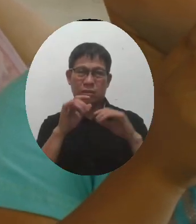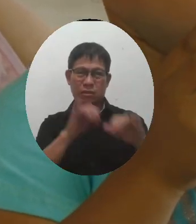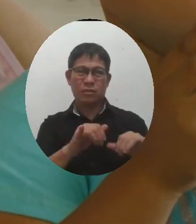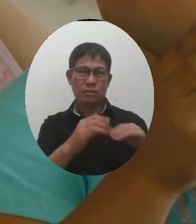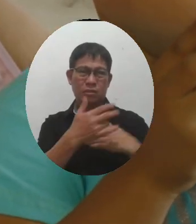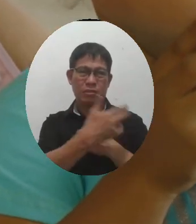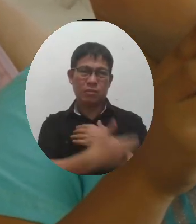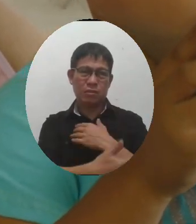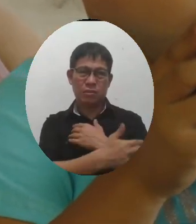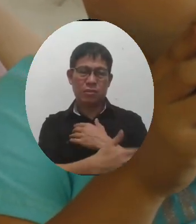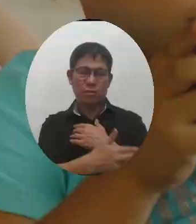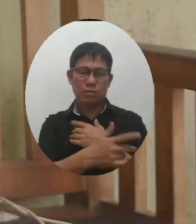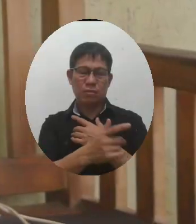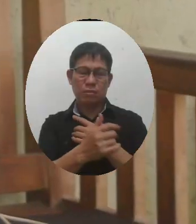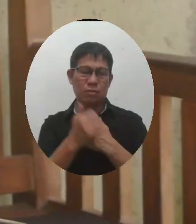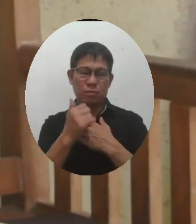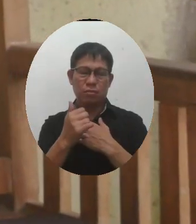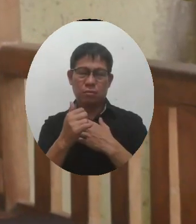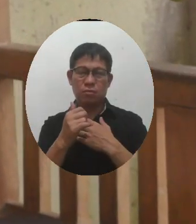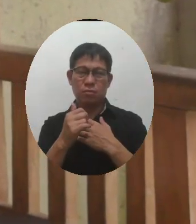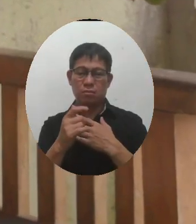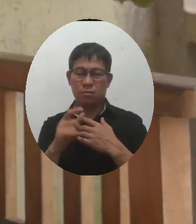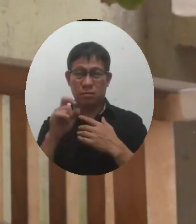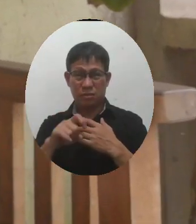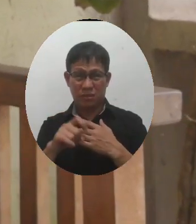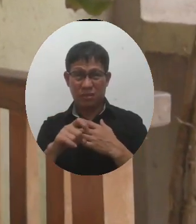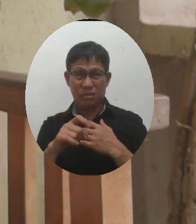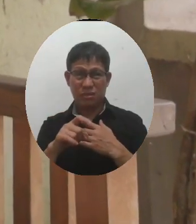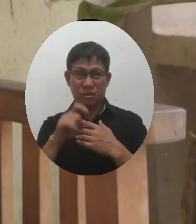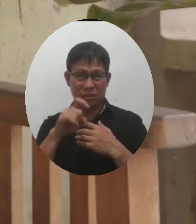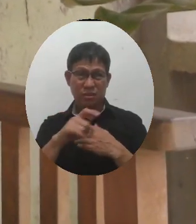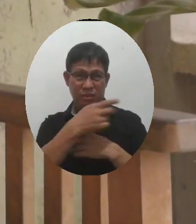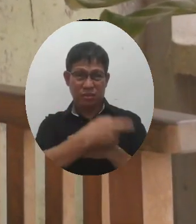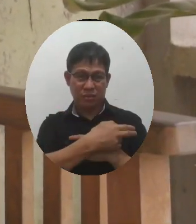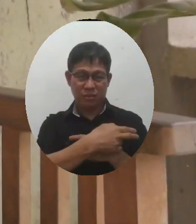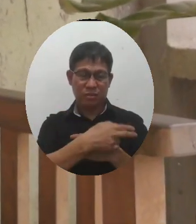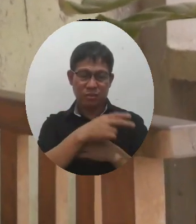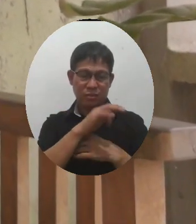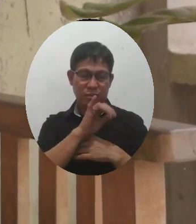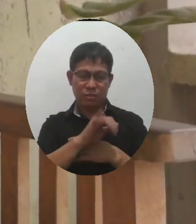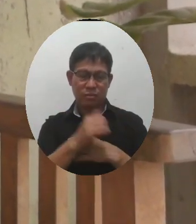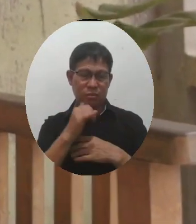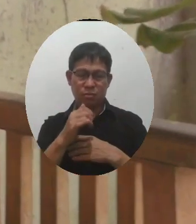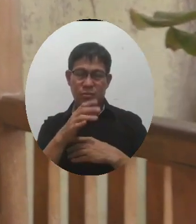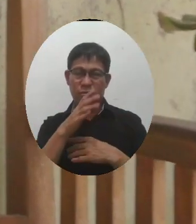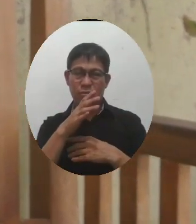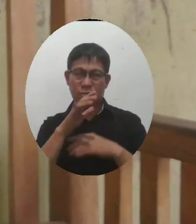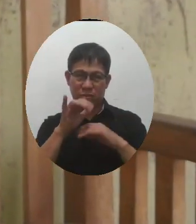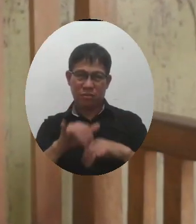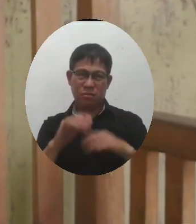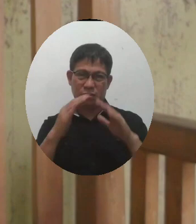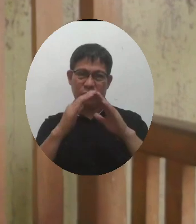nagpa-confine. Kahit sinasabi ng doktor na kailangan siyang i-confine.